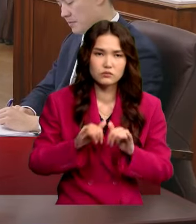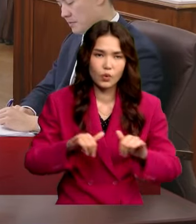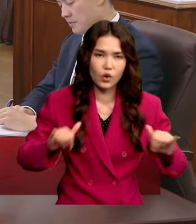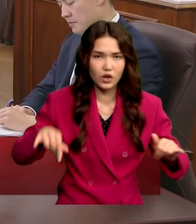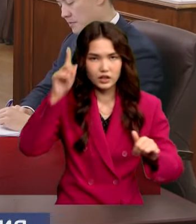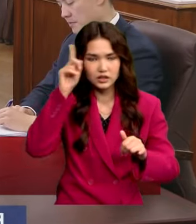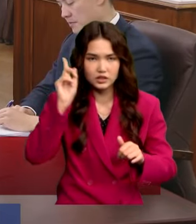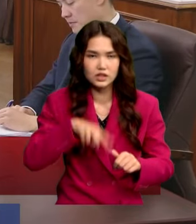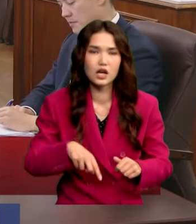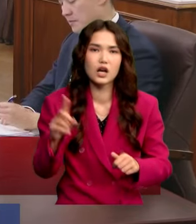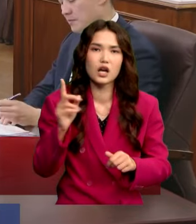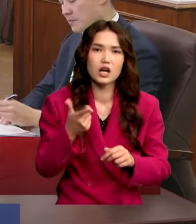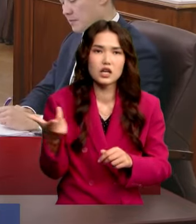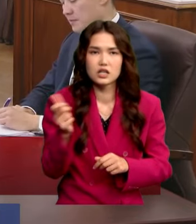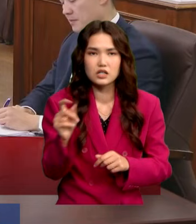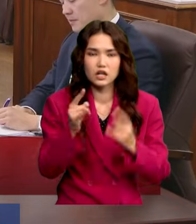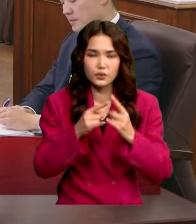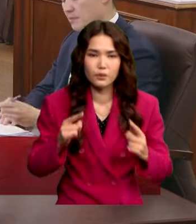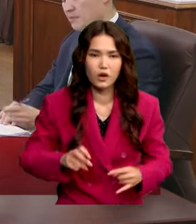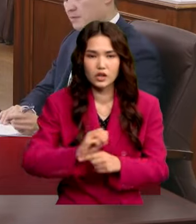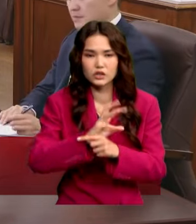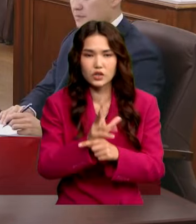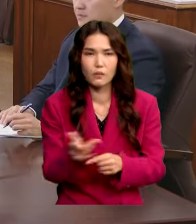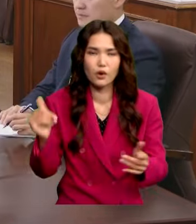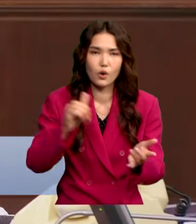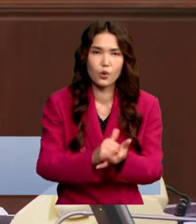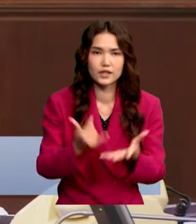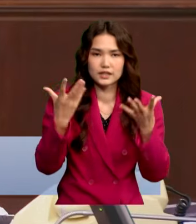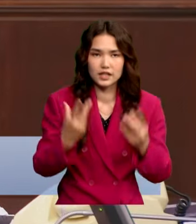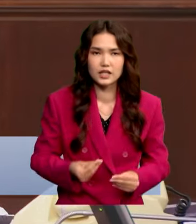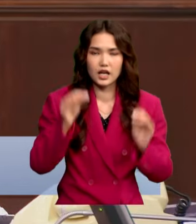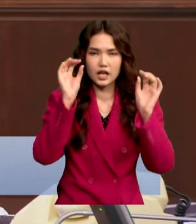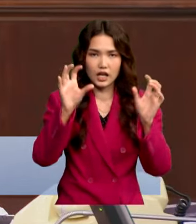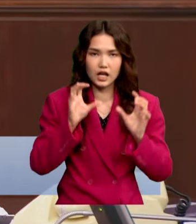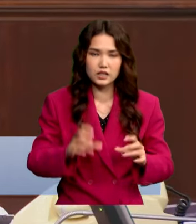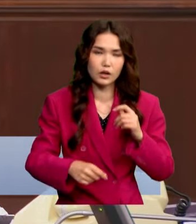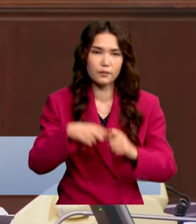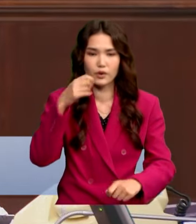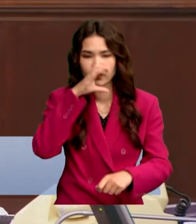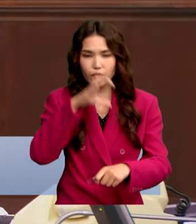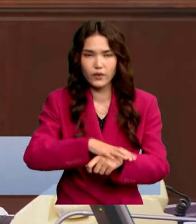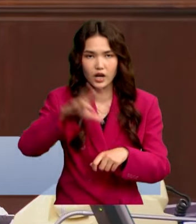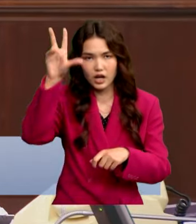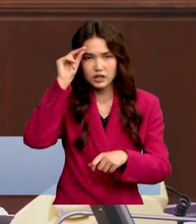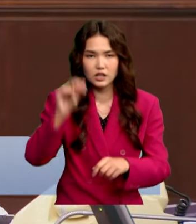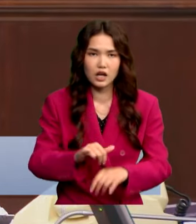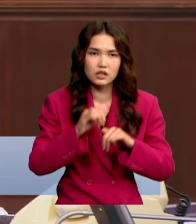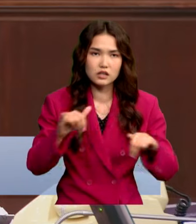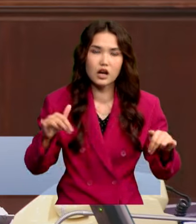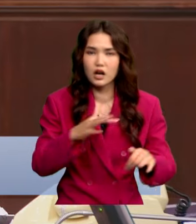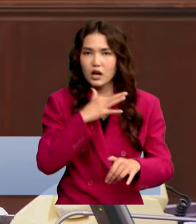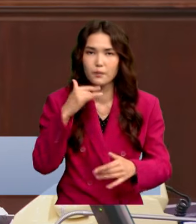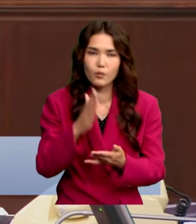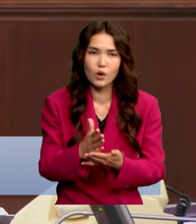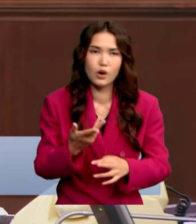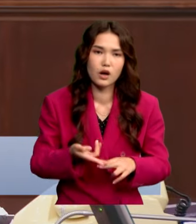келе жатқанын ескере отырып, газ баллонды жабдықты орнату кезінде заңнаманы бұзу фактілерінің саны да артып келеді.